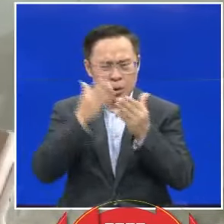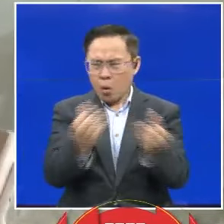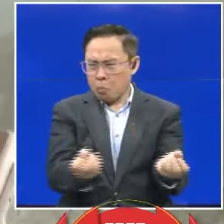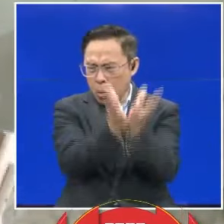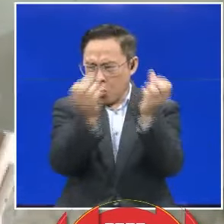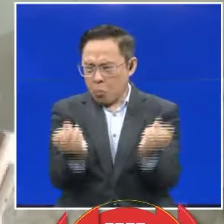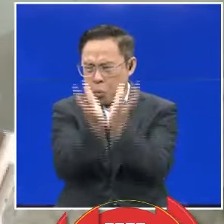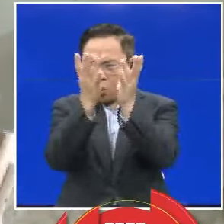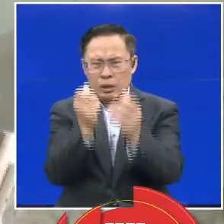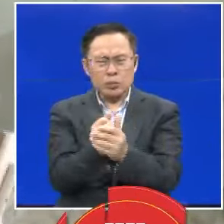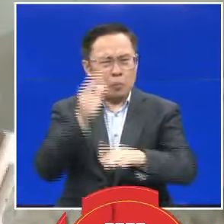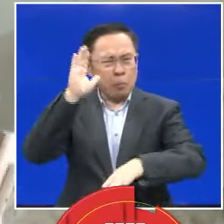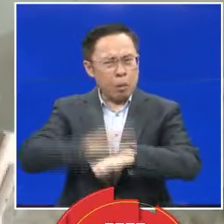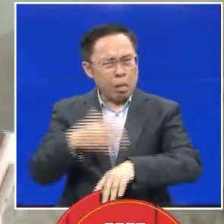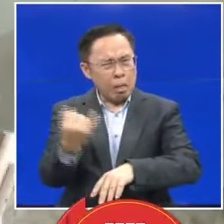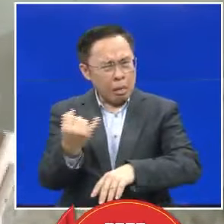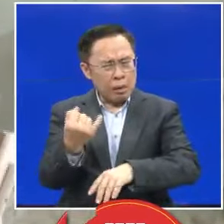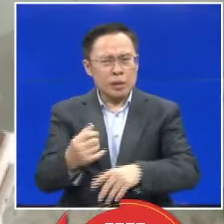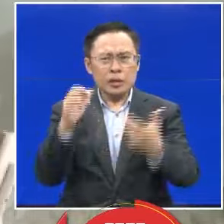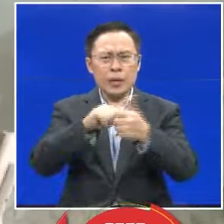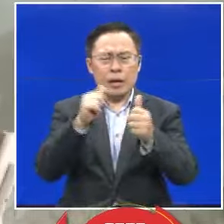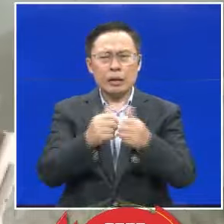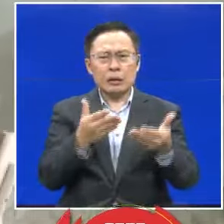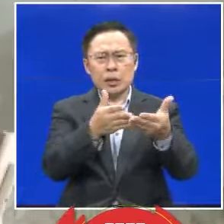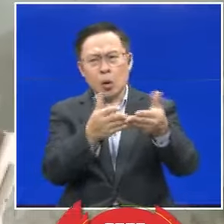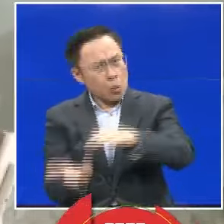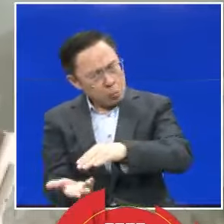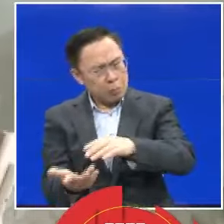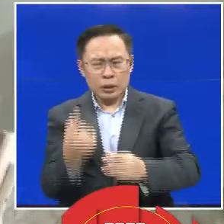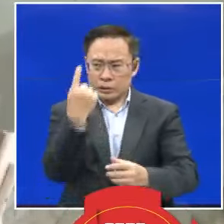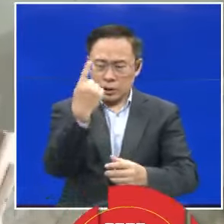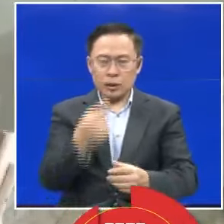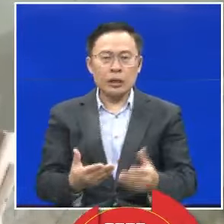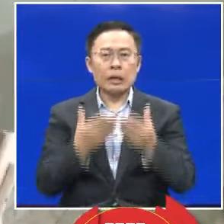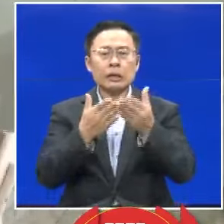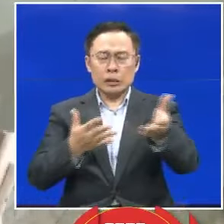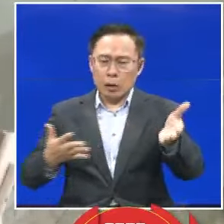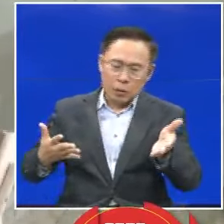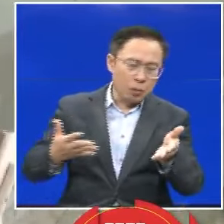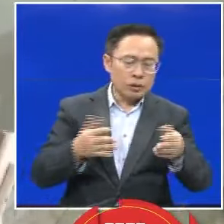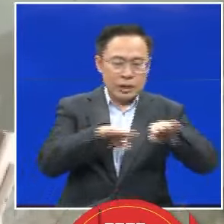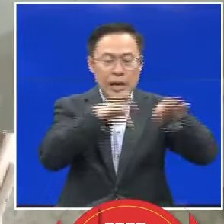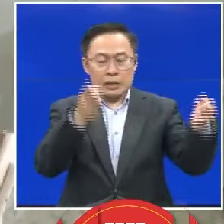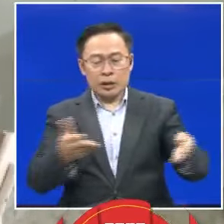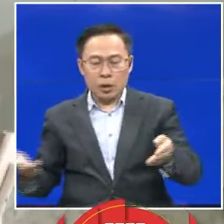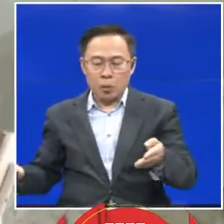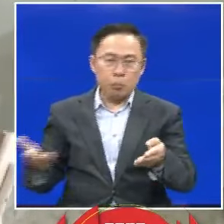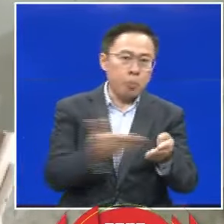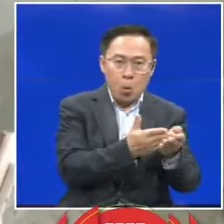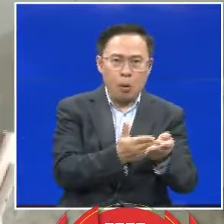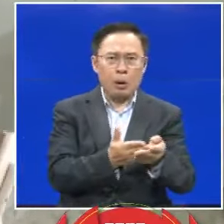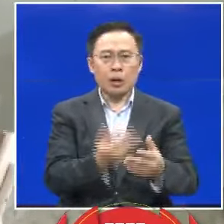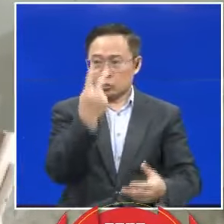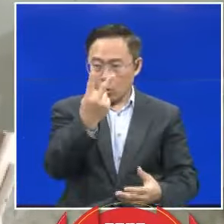ทัพเรือหลายครั้งฮะทั้งเรือหลวงสุโขทัยที่ล่มไปนะครับเรือหลวงนเรศวรที่เข้าชนท่าแล้วท่อตอร์ปิโดเสียหาย